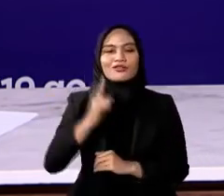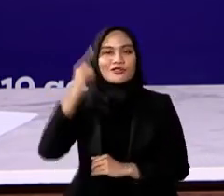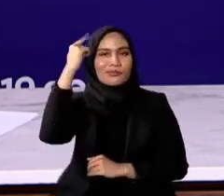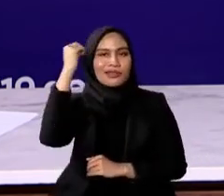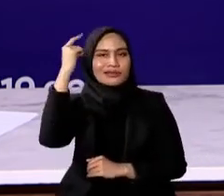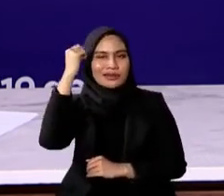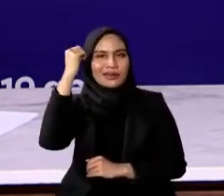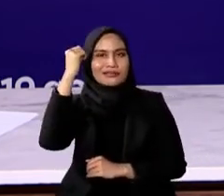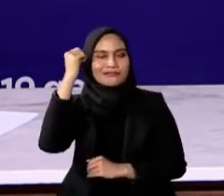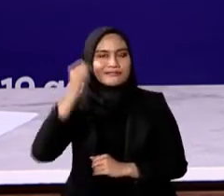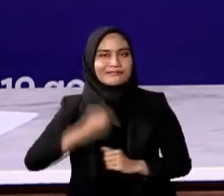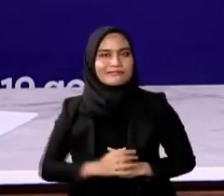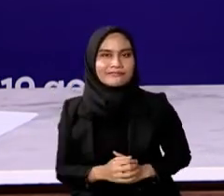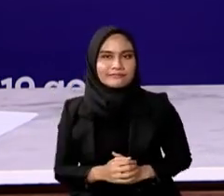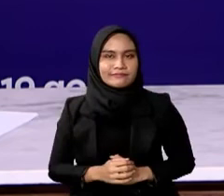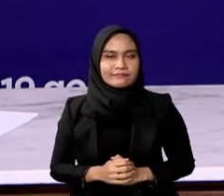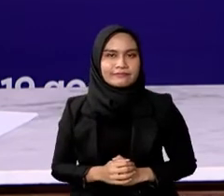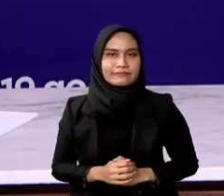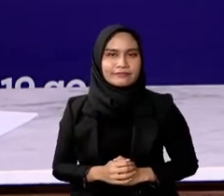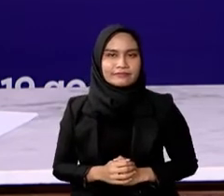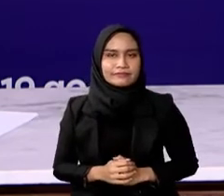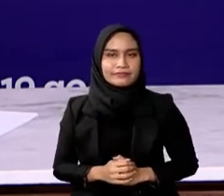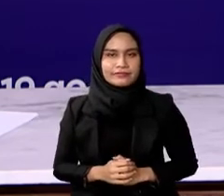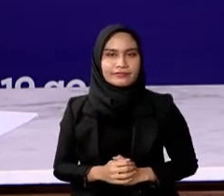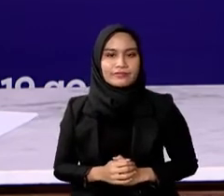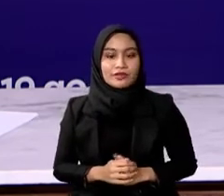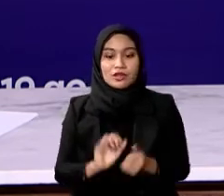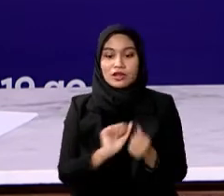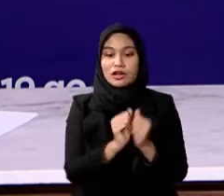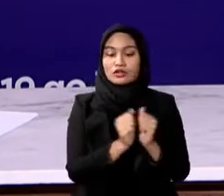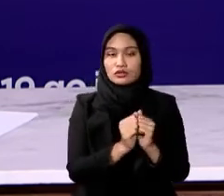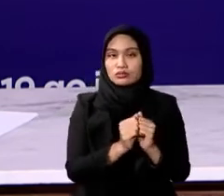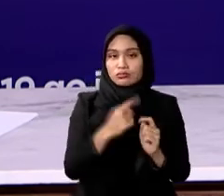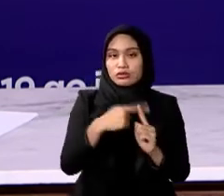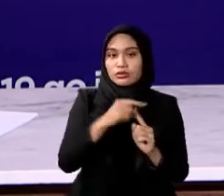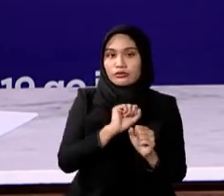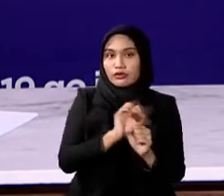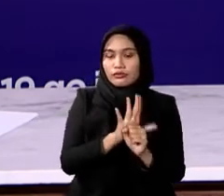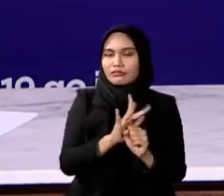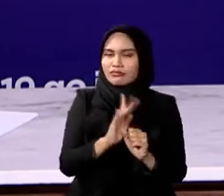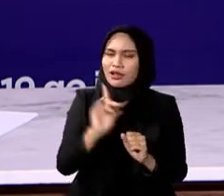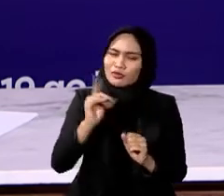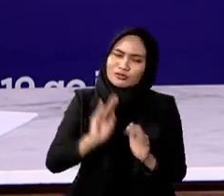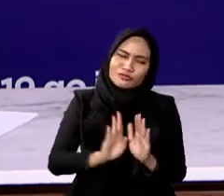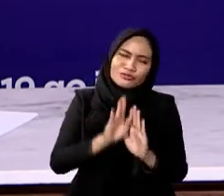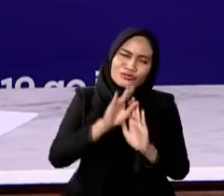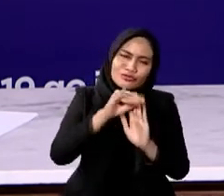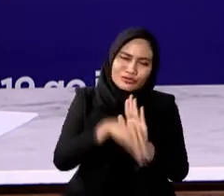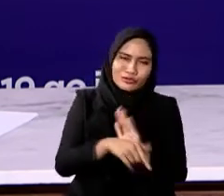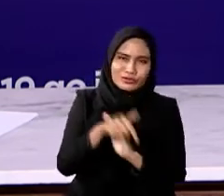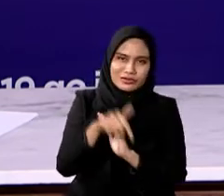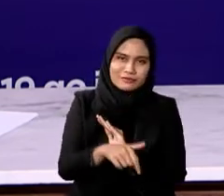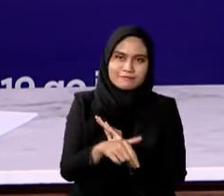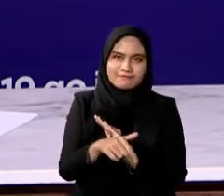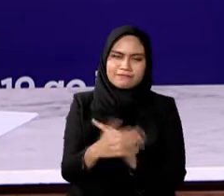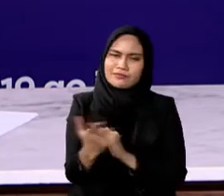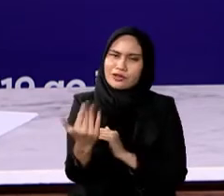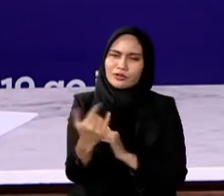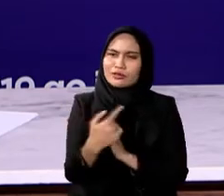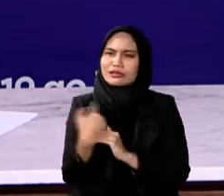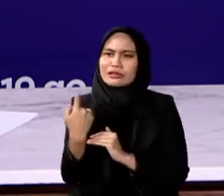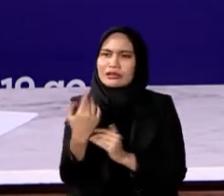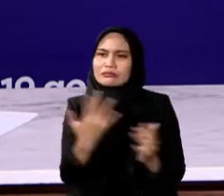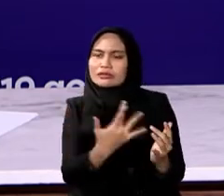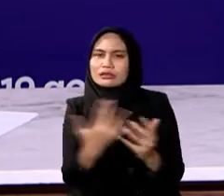dalam menekan laju kasus dan menurunkan angka kasus aktif. Mari kita menjadi kelompok masyarakat